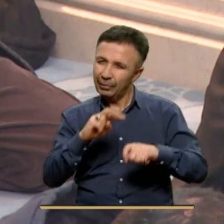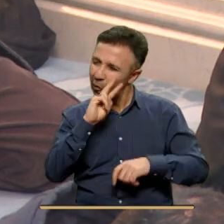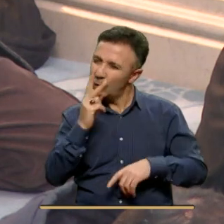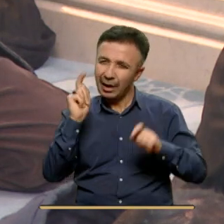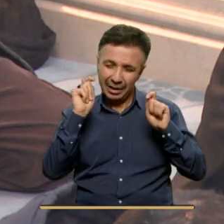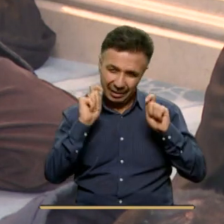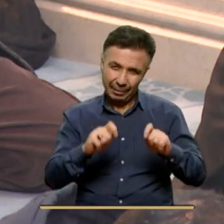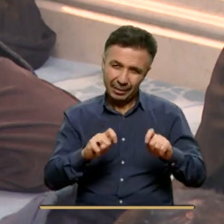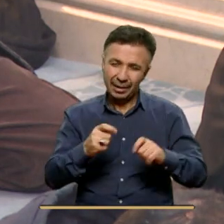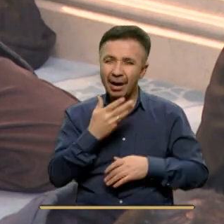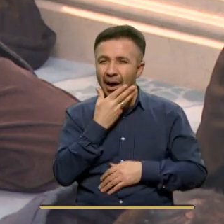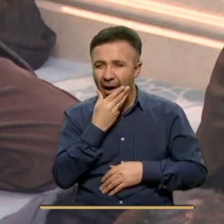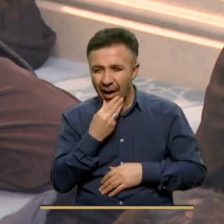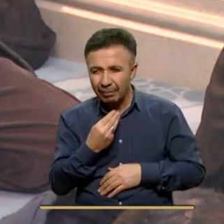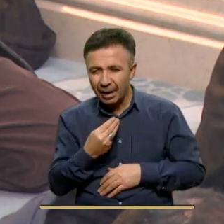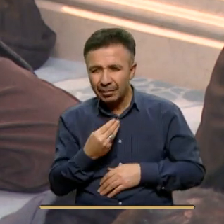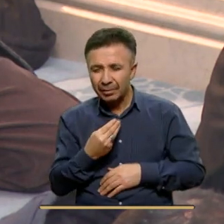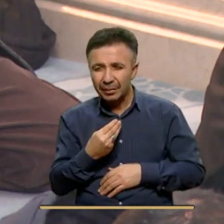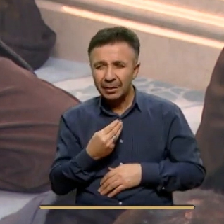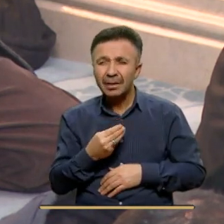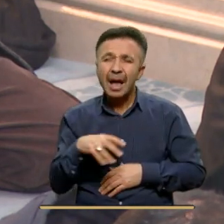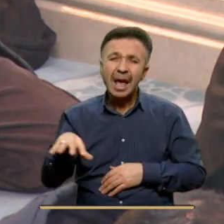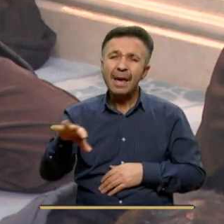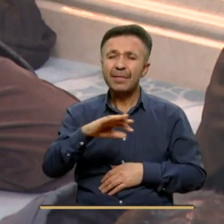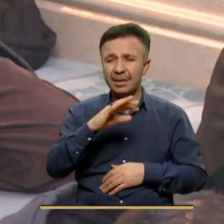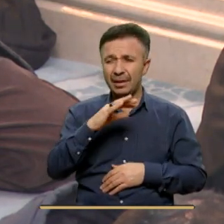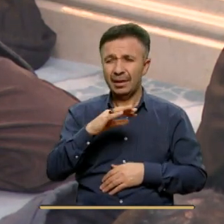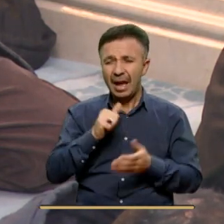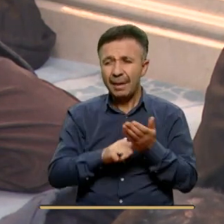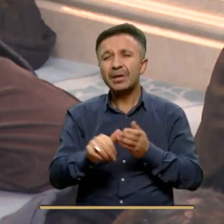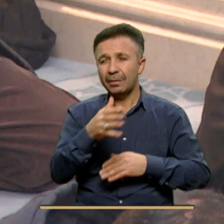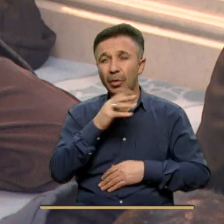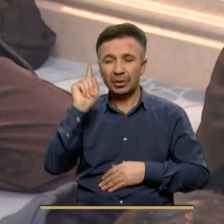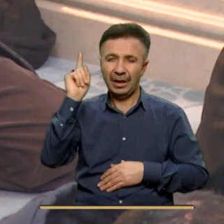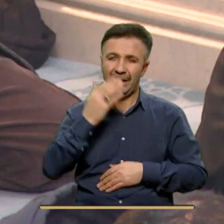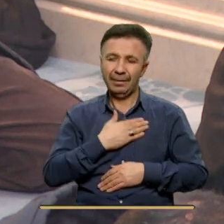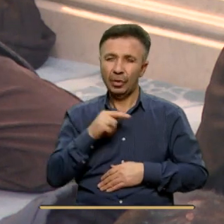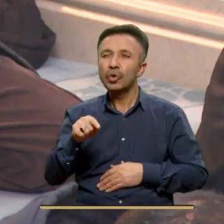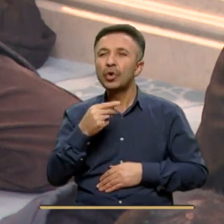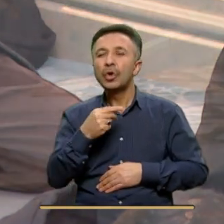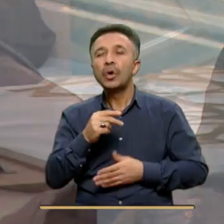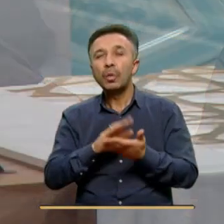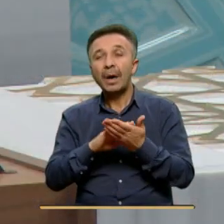işledik. Ayıplarımız hepsi sana malum. Ya Rabbi şu mübarek